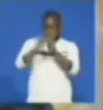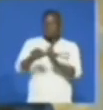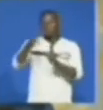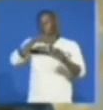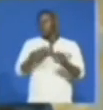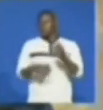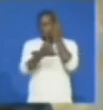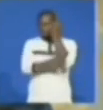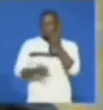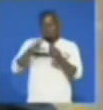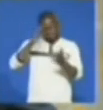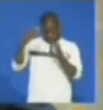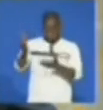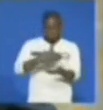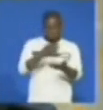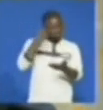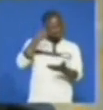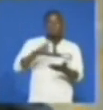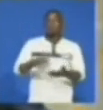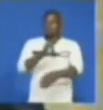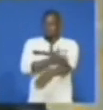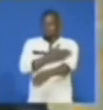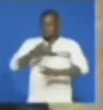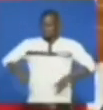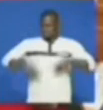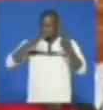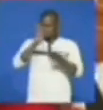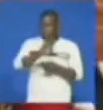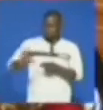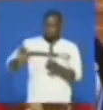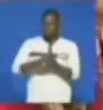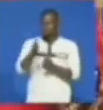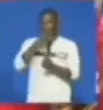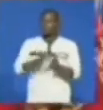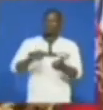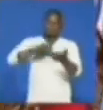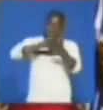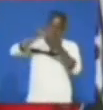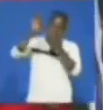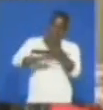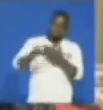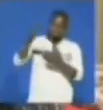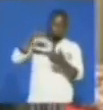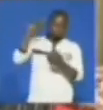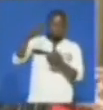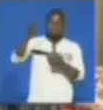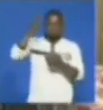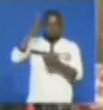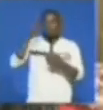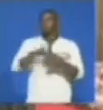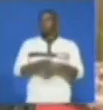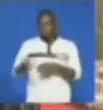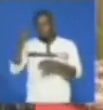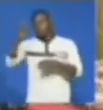vie des Burkinabés. En septembre prochain, Beijing abrite le troisième forum sur la coopération sino-africaine. Pour